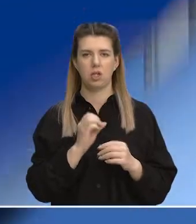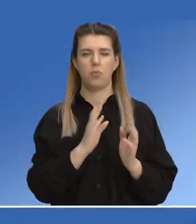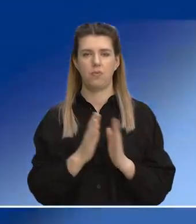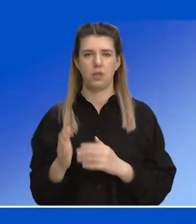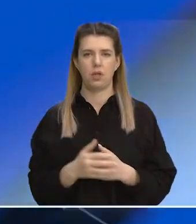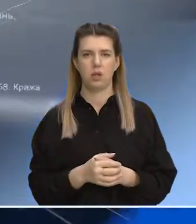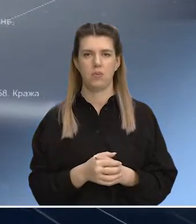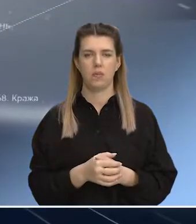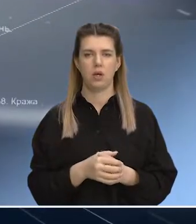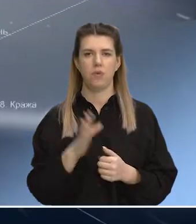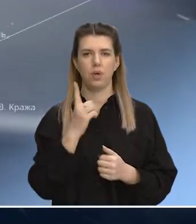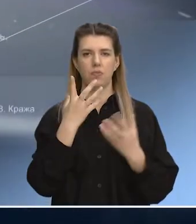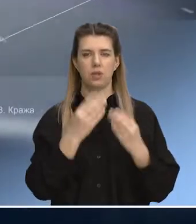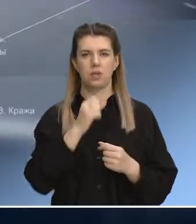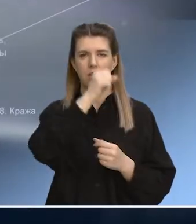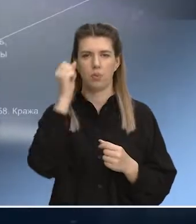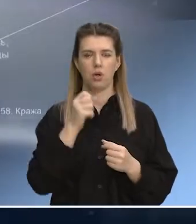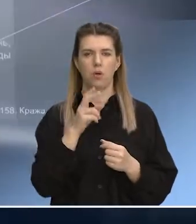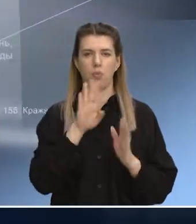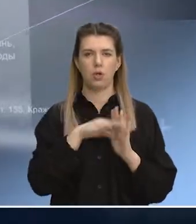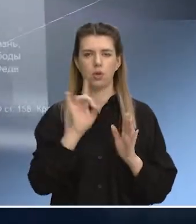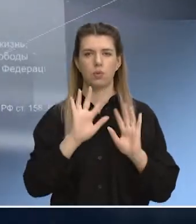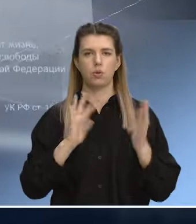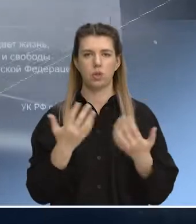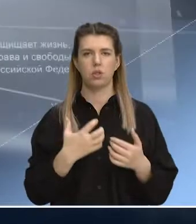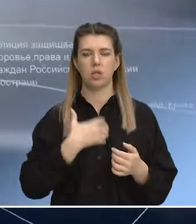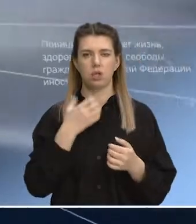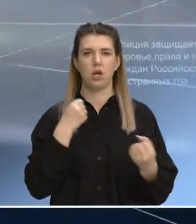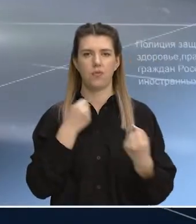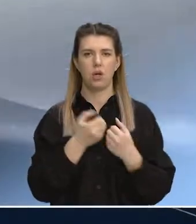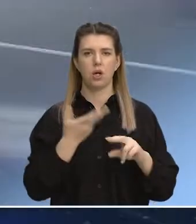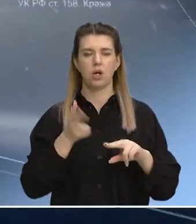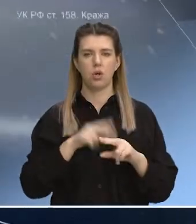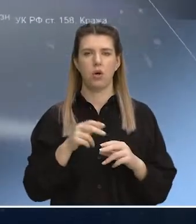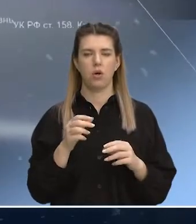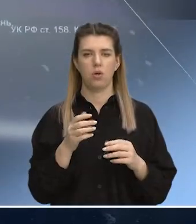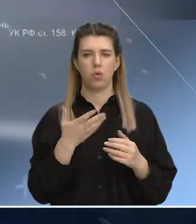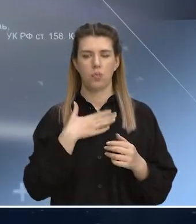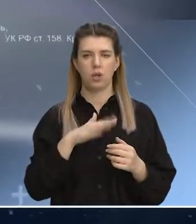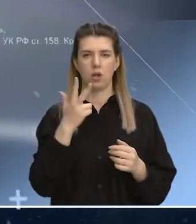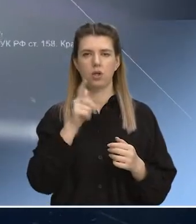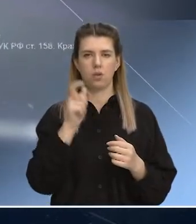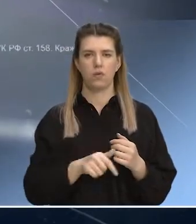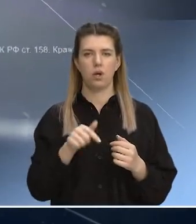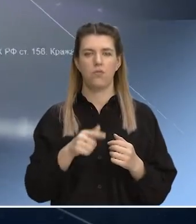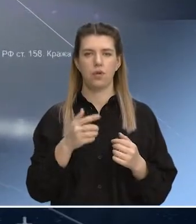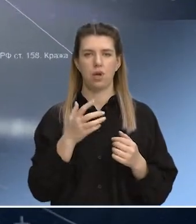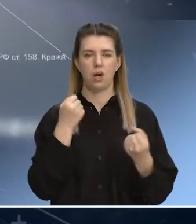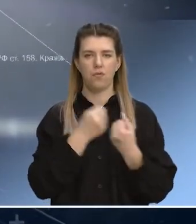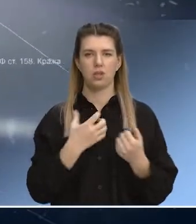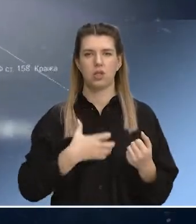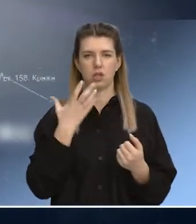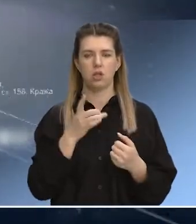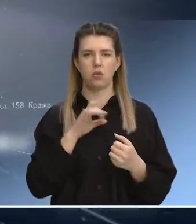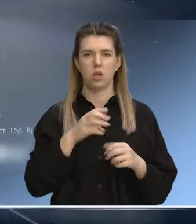надлежащем поведении. В первый день зимы под Ростовом произошло страшное ДТП, которое унесло жизни 3 человек. В этой жуткой